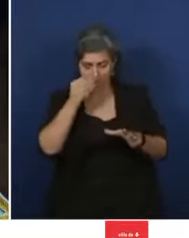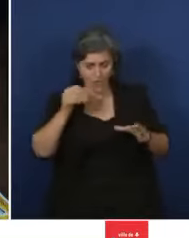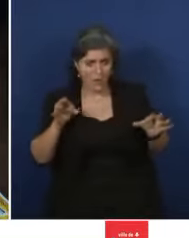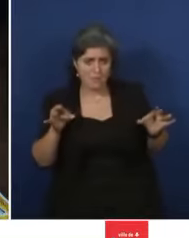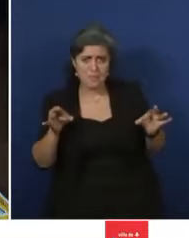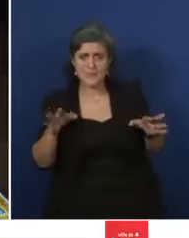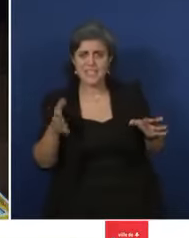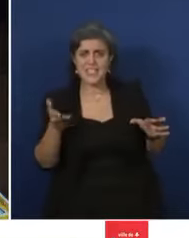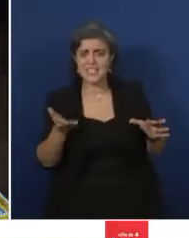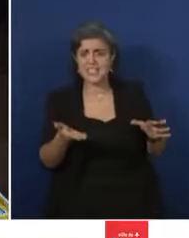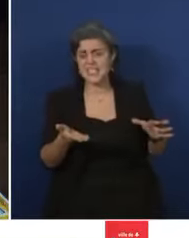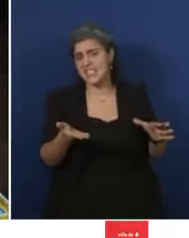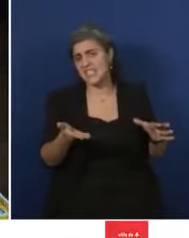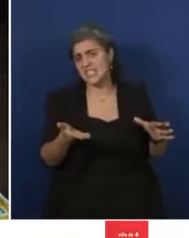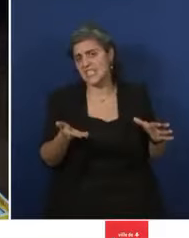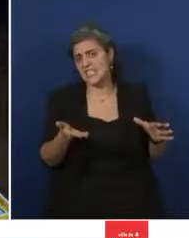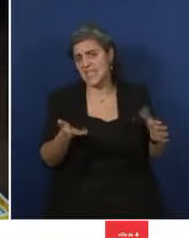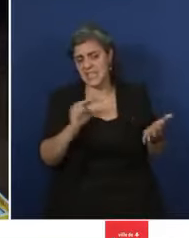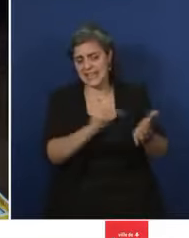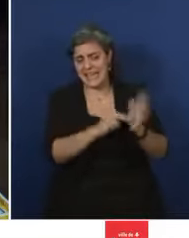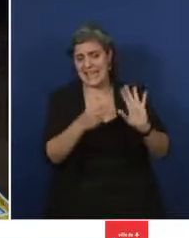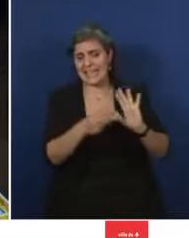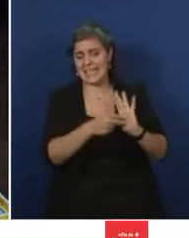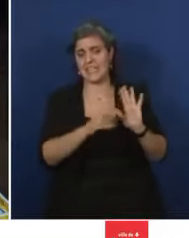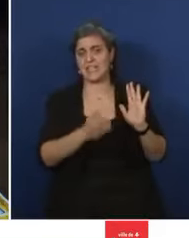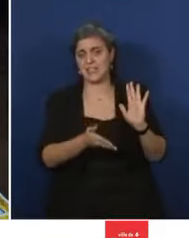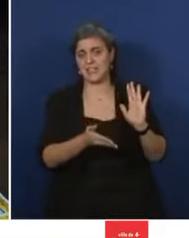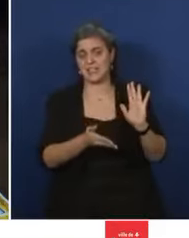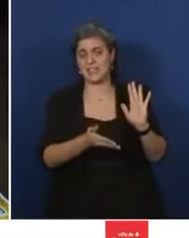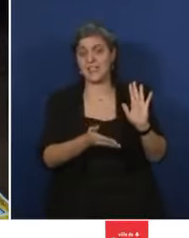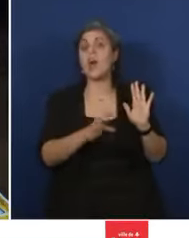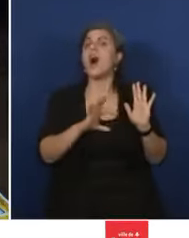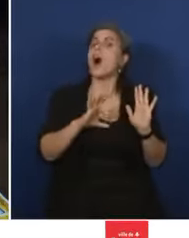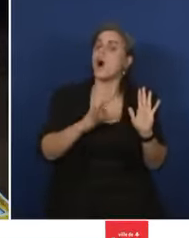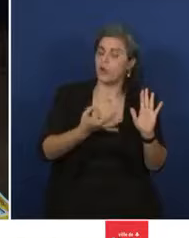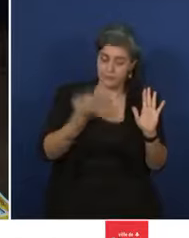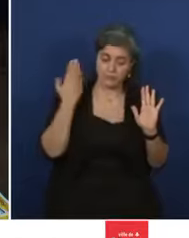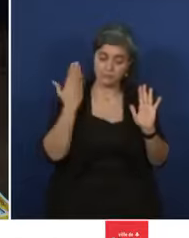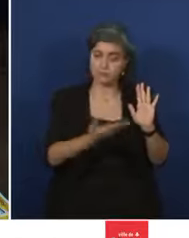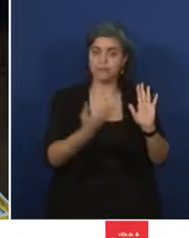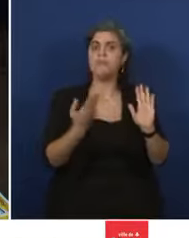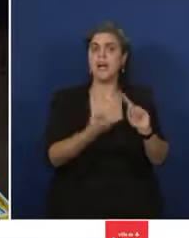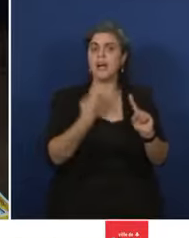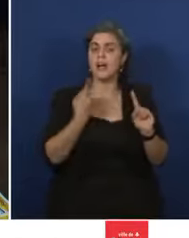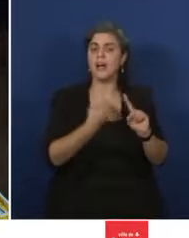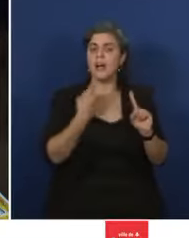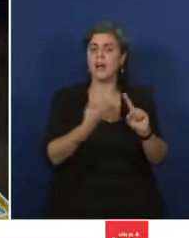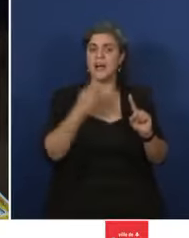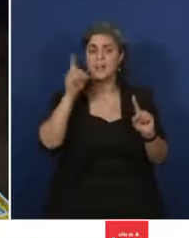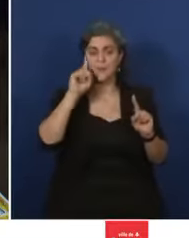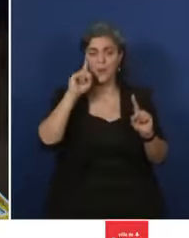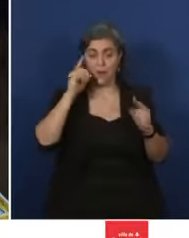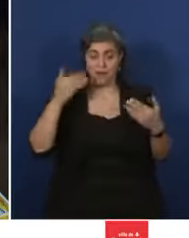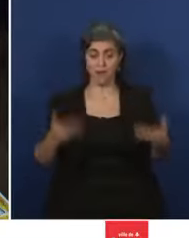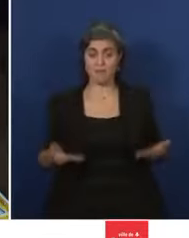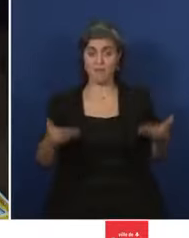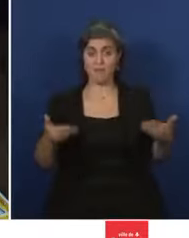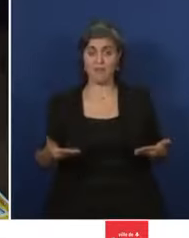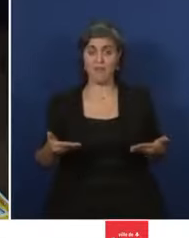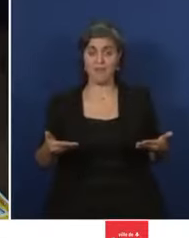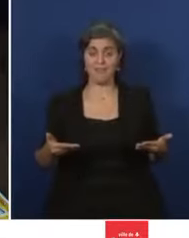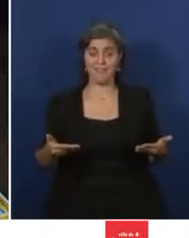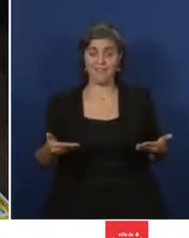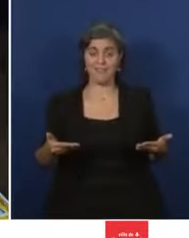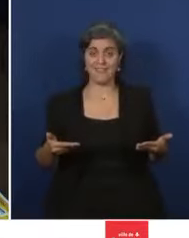une délibération technique. Bien entendu, cette délibération est nécessaire puisque le marché actuel de